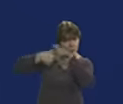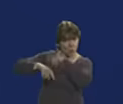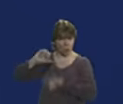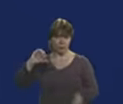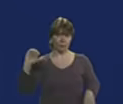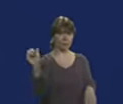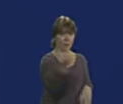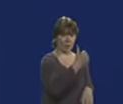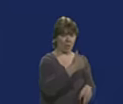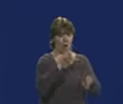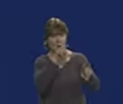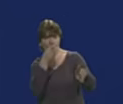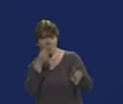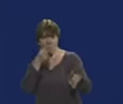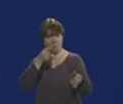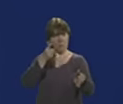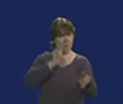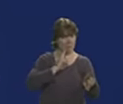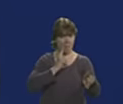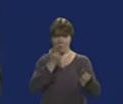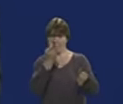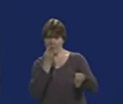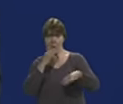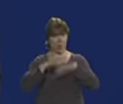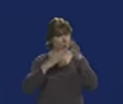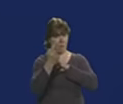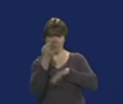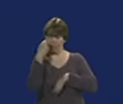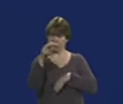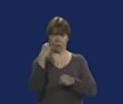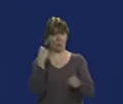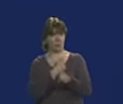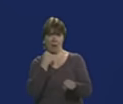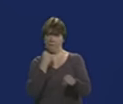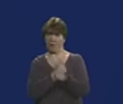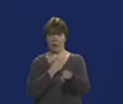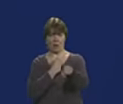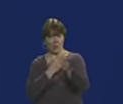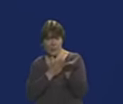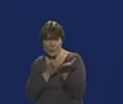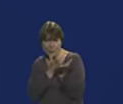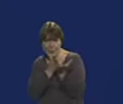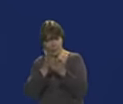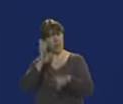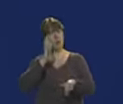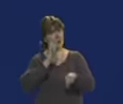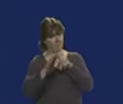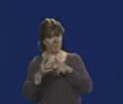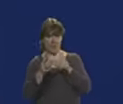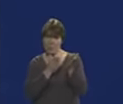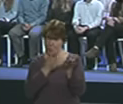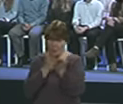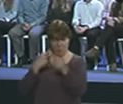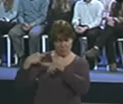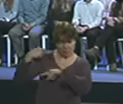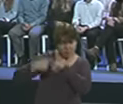Vous êtes des femmes et des hommes qui sont construits par votre travail. Vous avez mené une longue route. Vous avez un